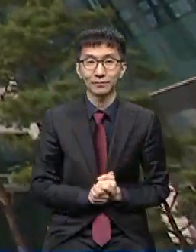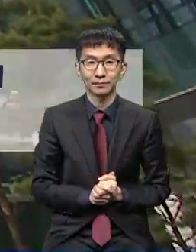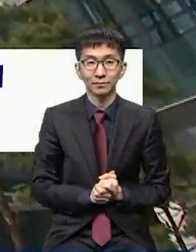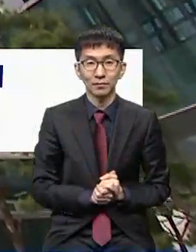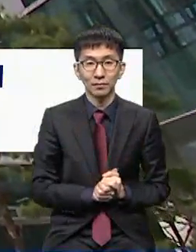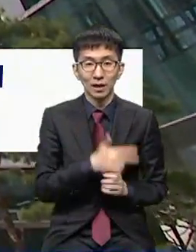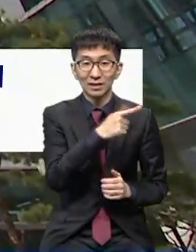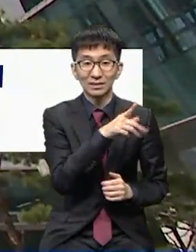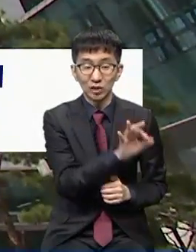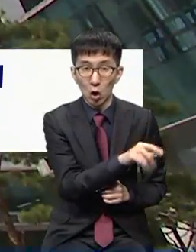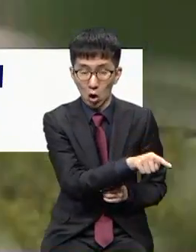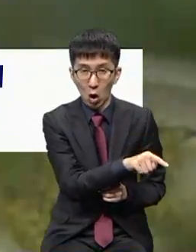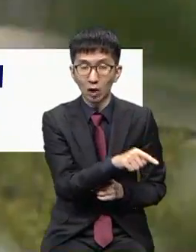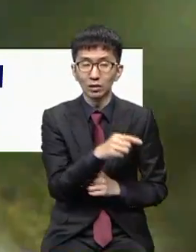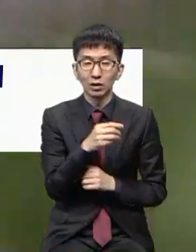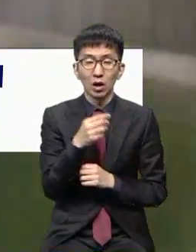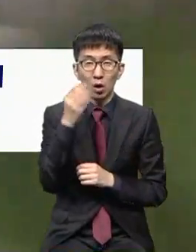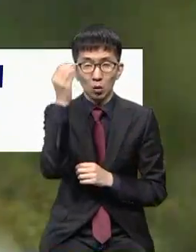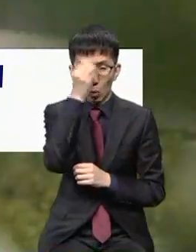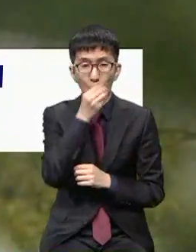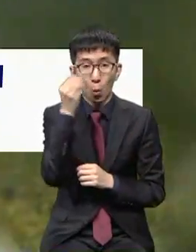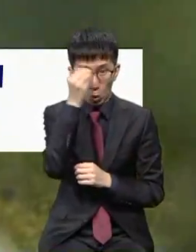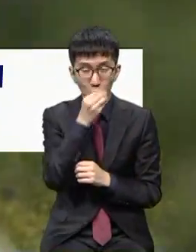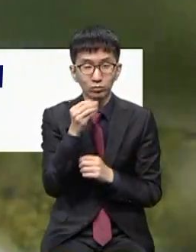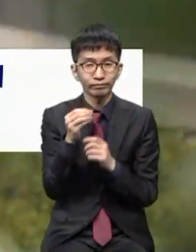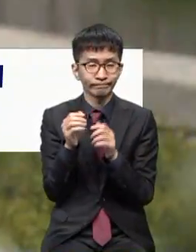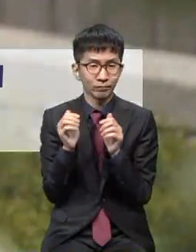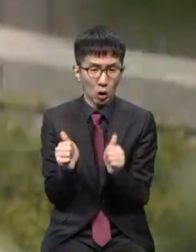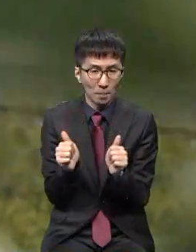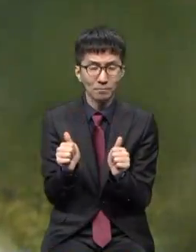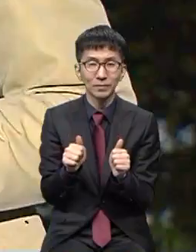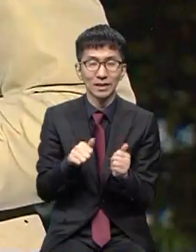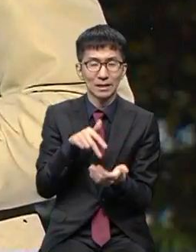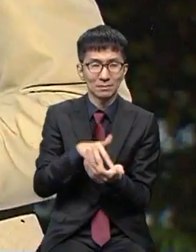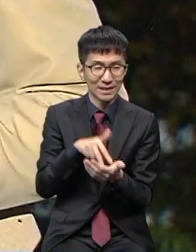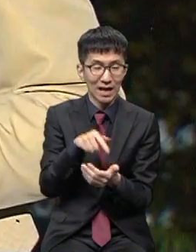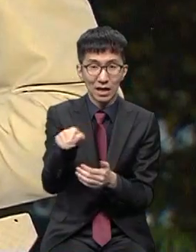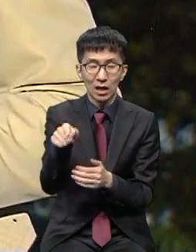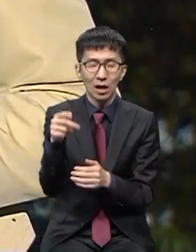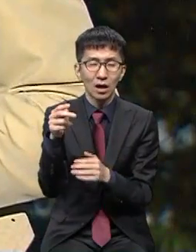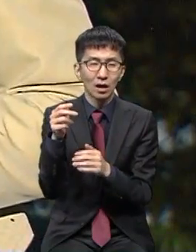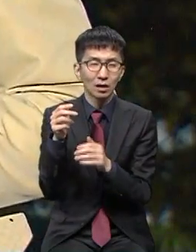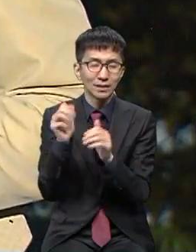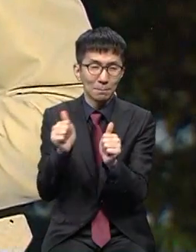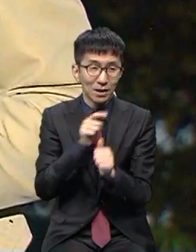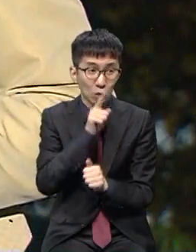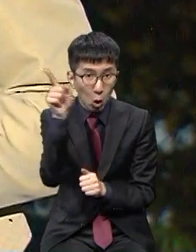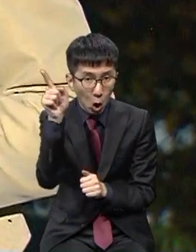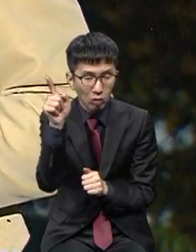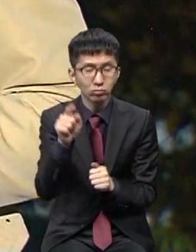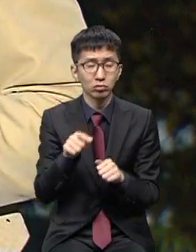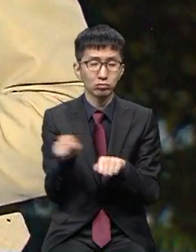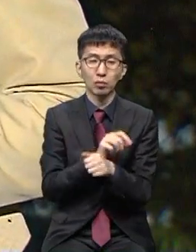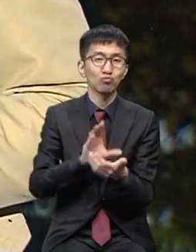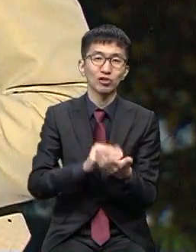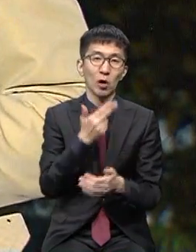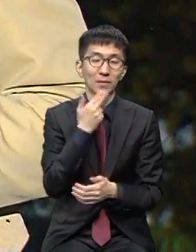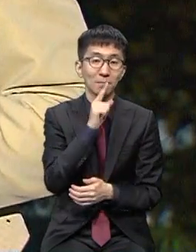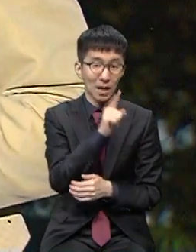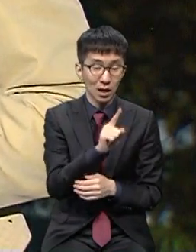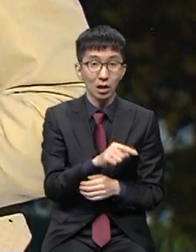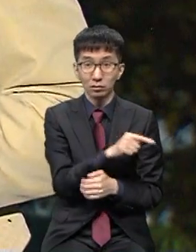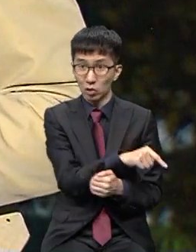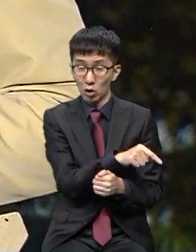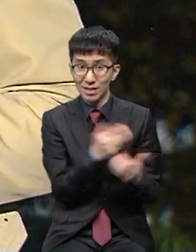재판에 넘기는데 내부 이견이 없었다고 설명했습니다. 대검찰청은 검사 직무 집행정지는 총장의 고유